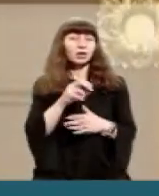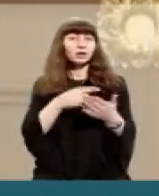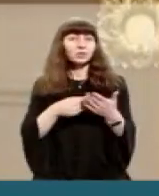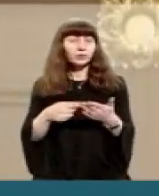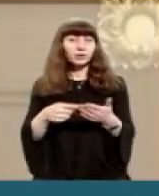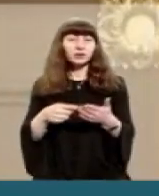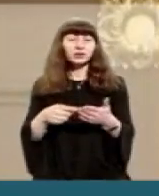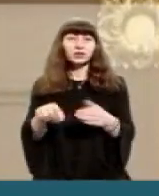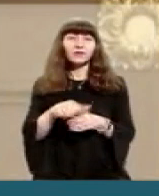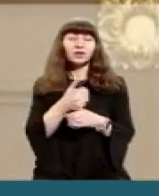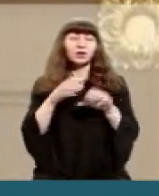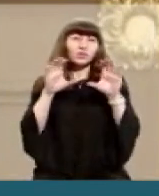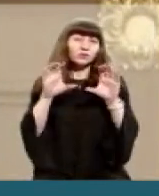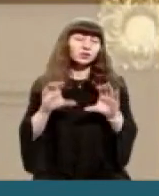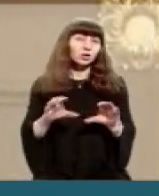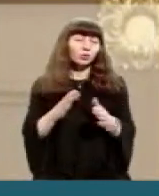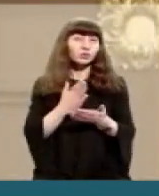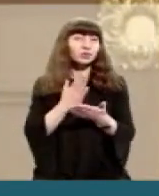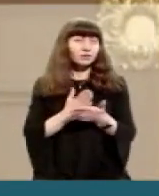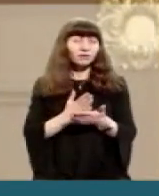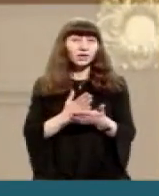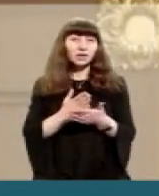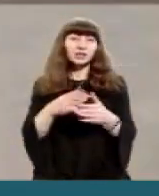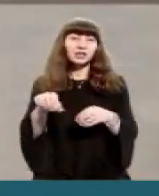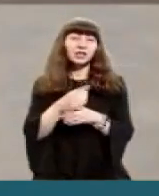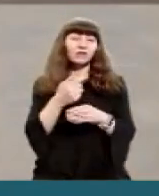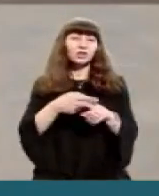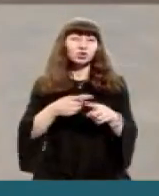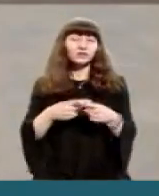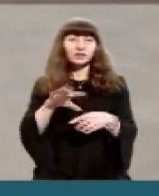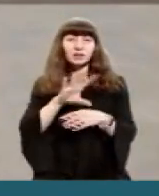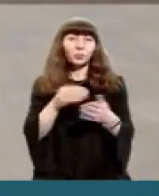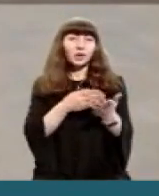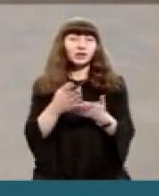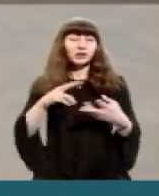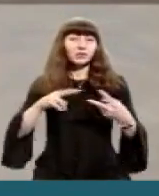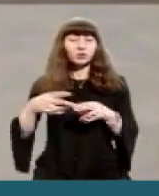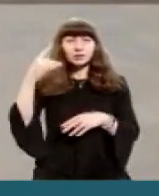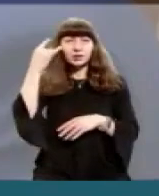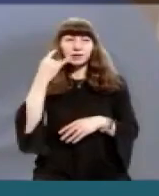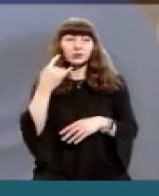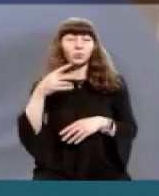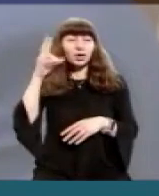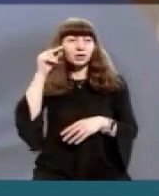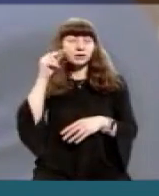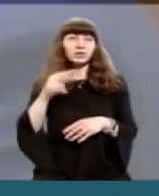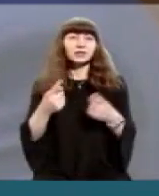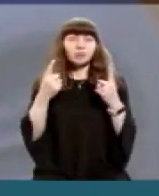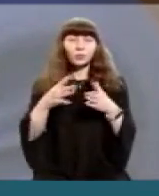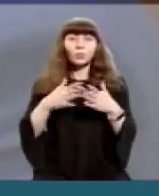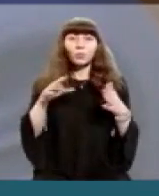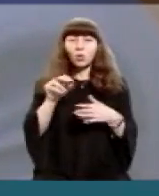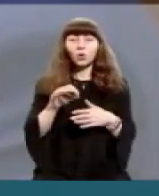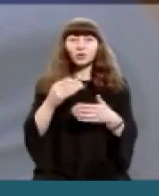незыблемость принципа верховенства закона по сути является сердцевиной всех политических реформ в нашей стране. По количеству и, самое главное,